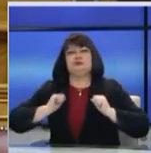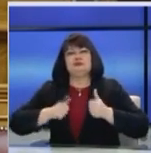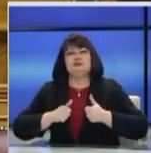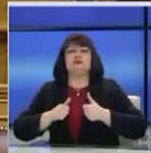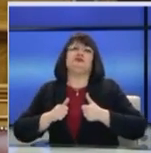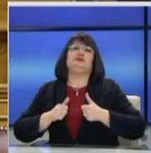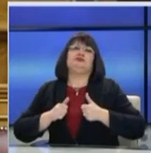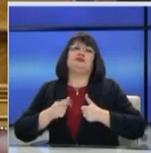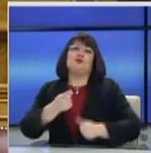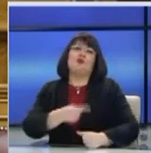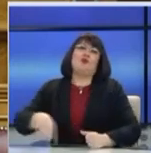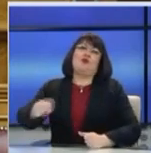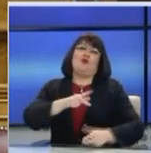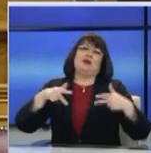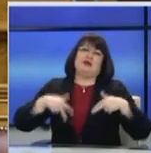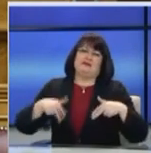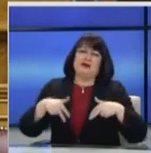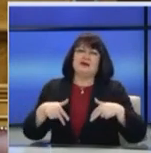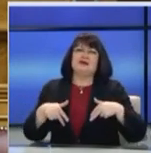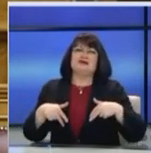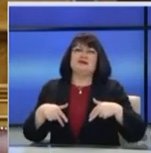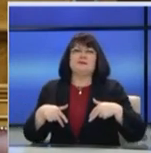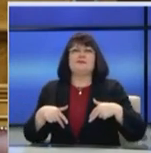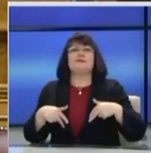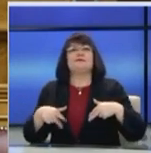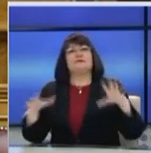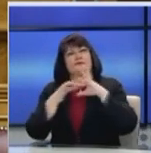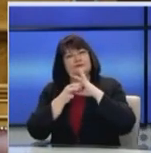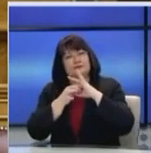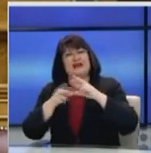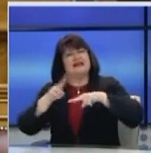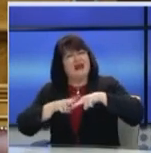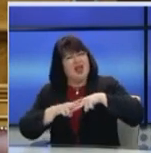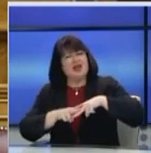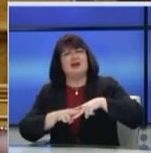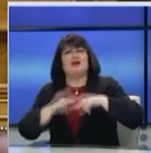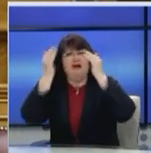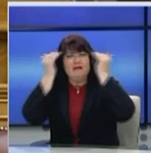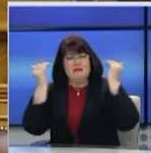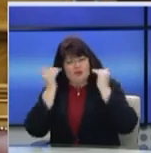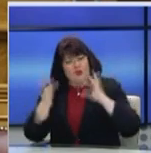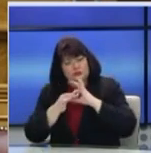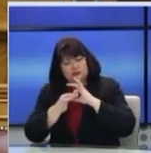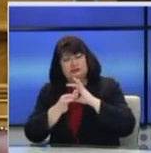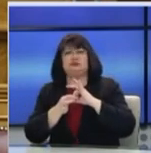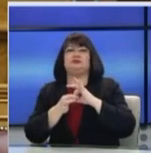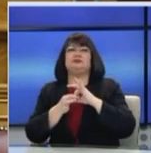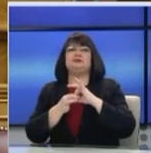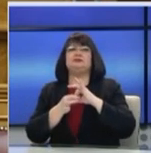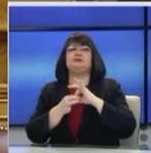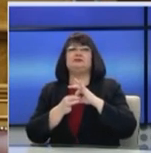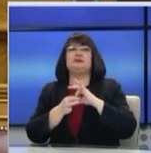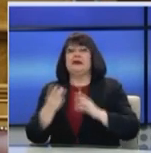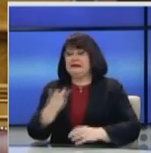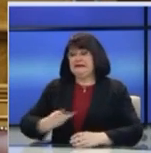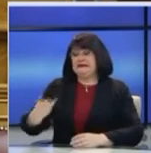είχαν αναλυφθεί από όλες τις ελληνικές κυβερνήσεις, ενίσχυση της σχέσης με το Ισραήλ, της σχέσης με την Αίγυπτο, επένδυση στα